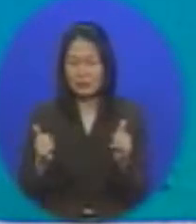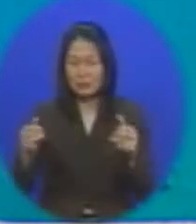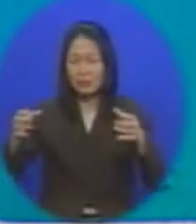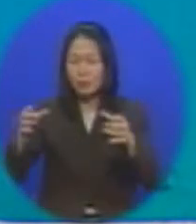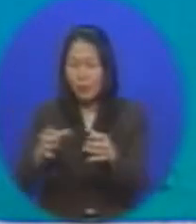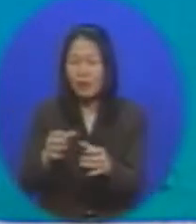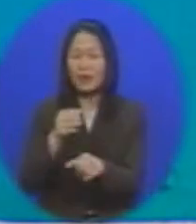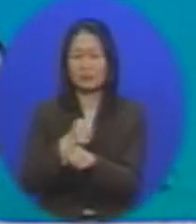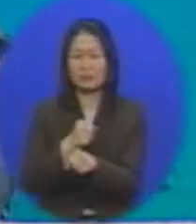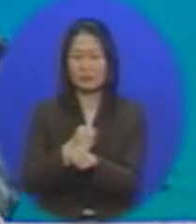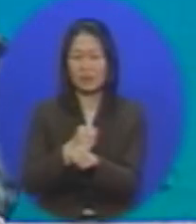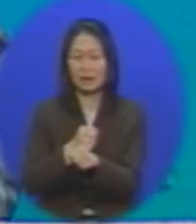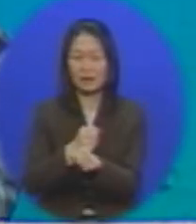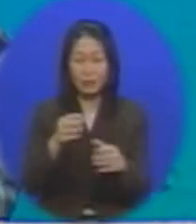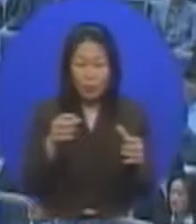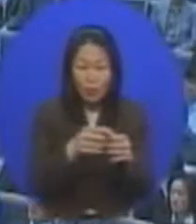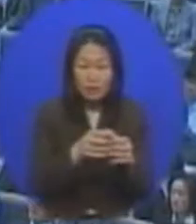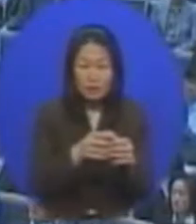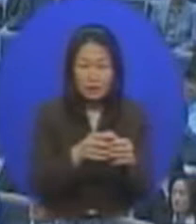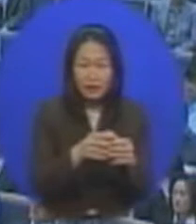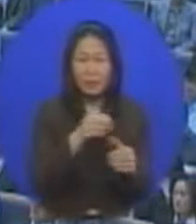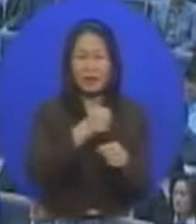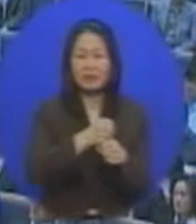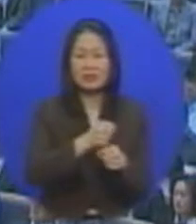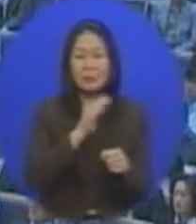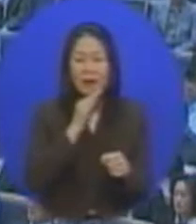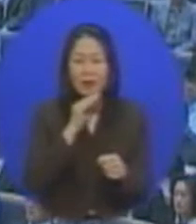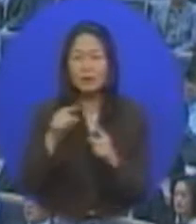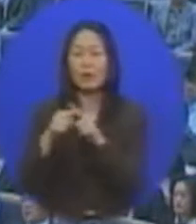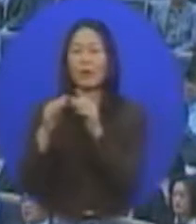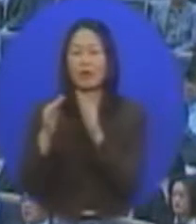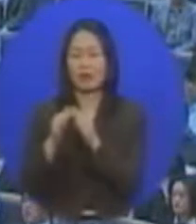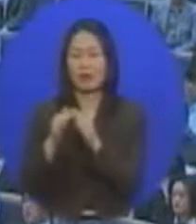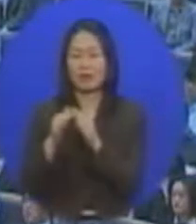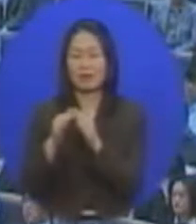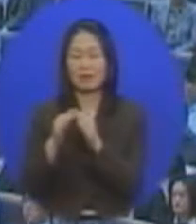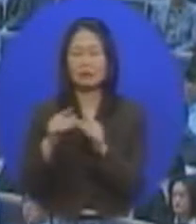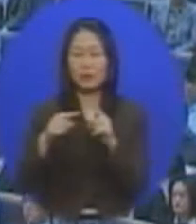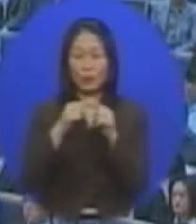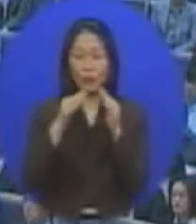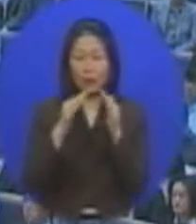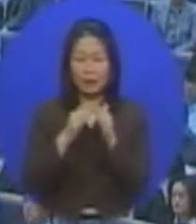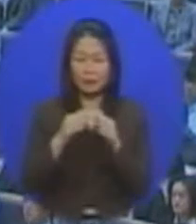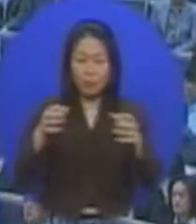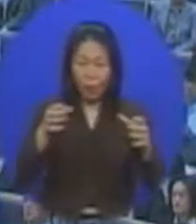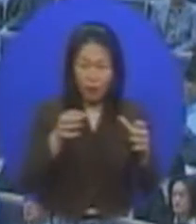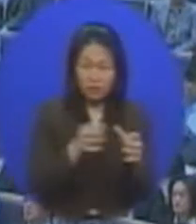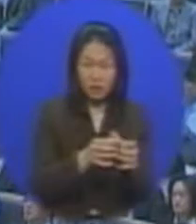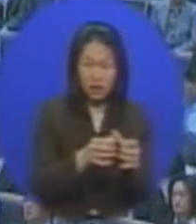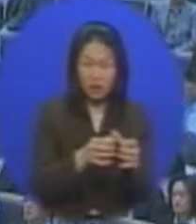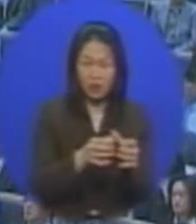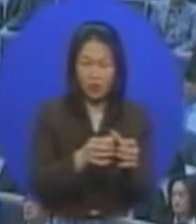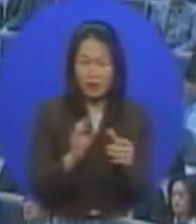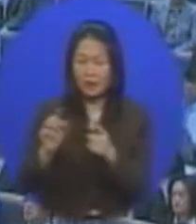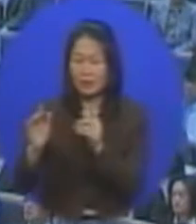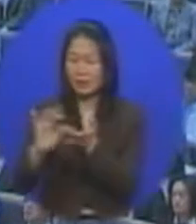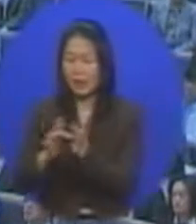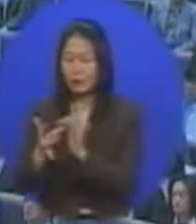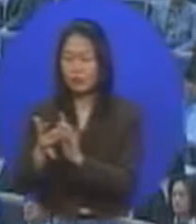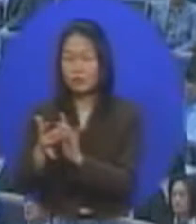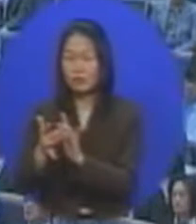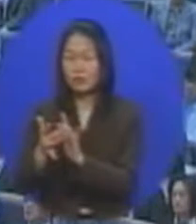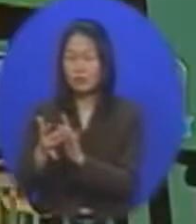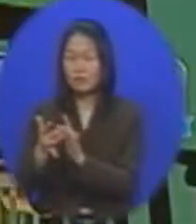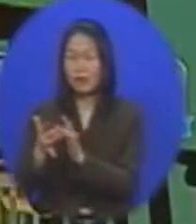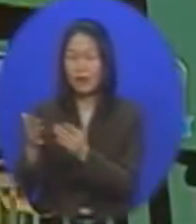만들어진 것이 교회의 요 그래서 교회는 모여서 예수님이 하시는